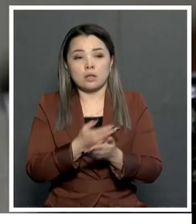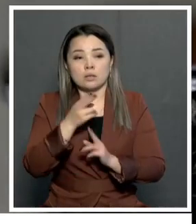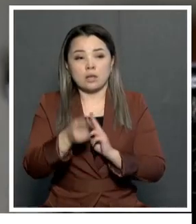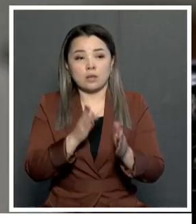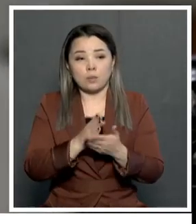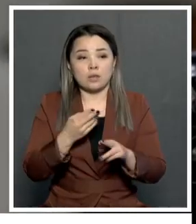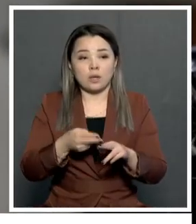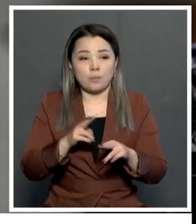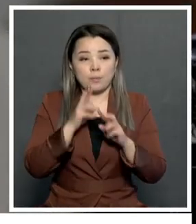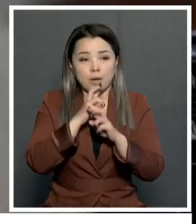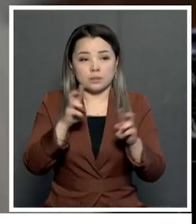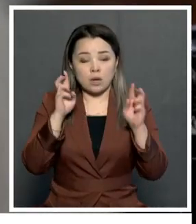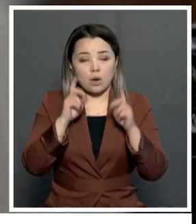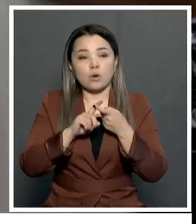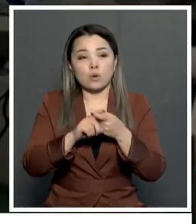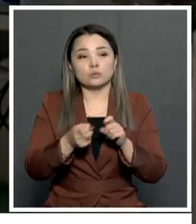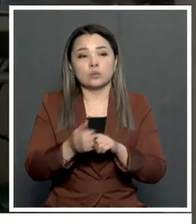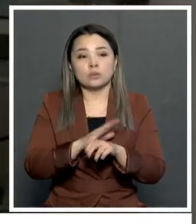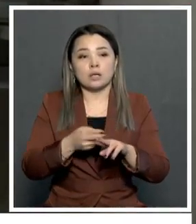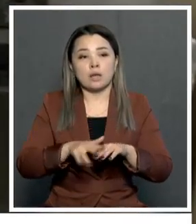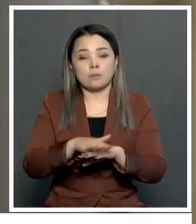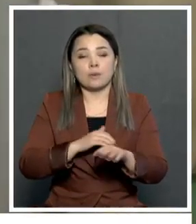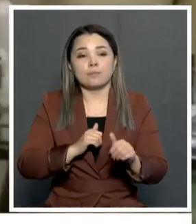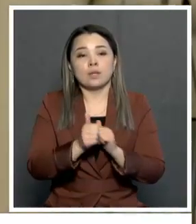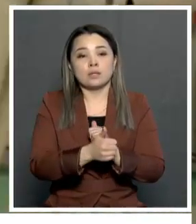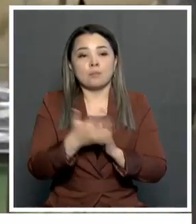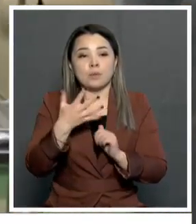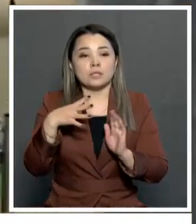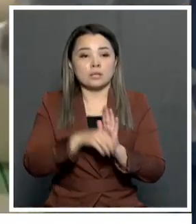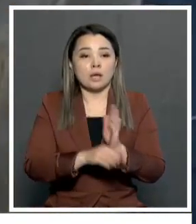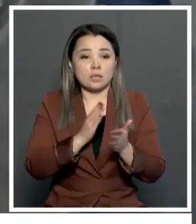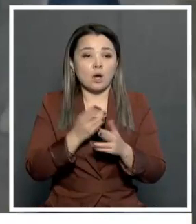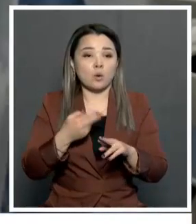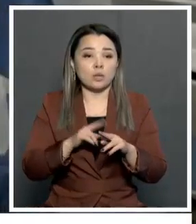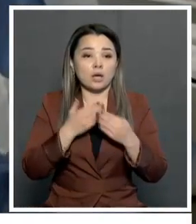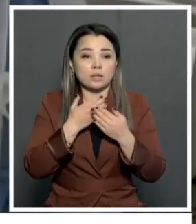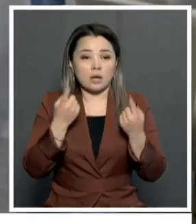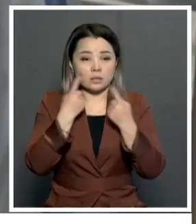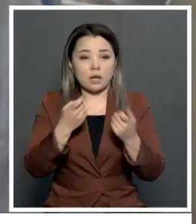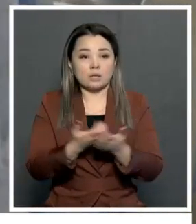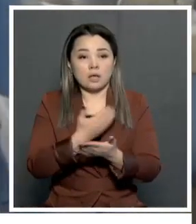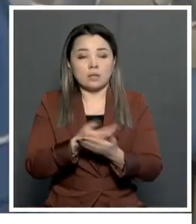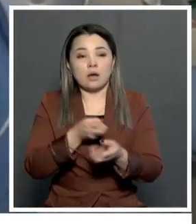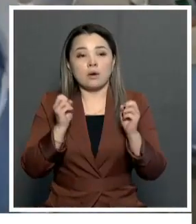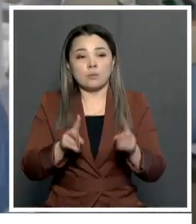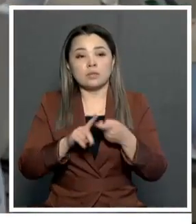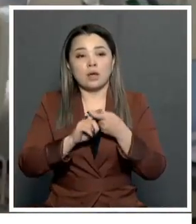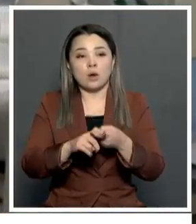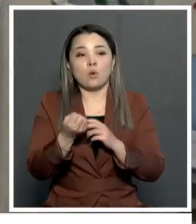шағымданып отыр. Бразилия коронавирус жұқтырудан әлемде алғашқы бестікке кіреді. Соңғы мәліметке қарағанда мұнда қауіпті